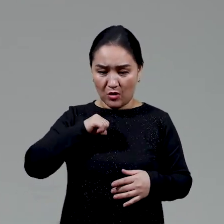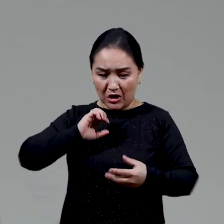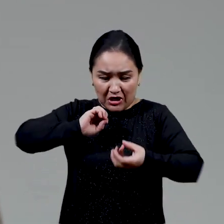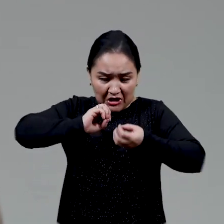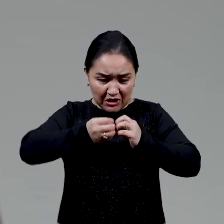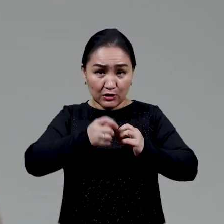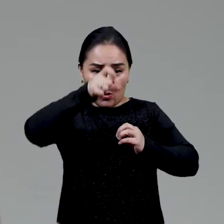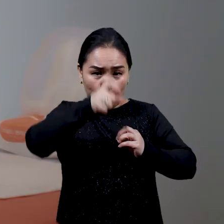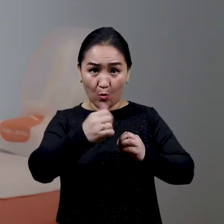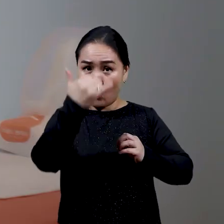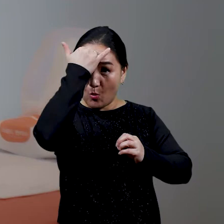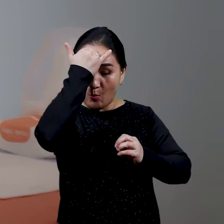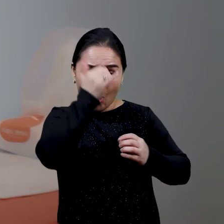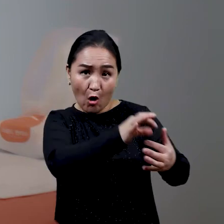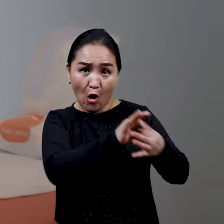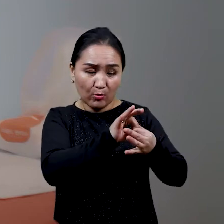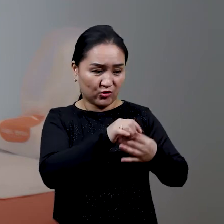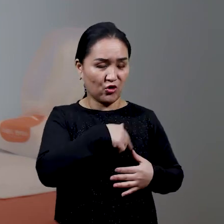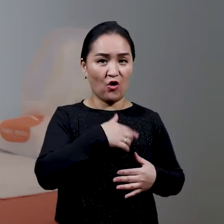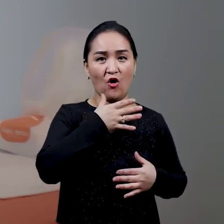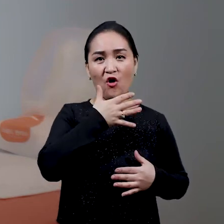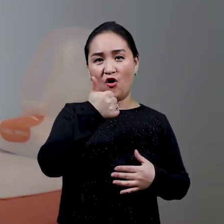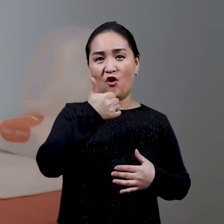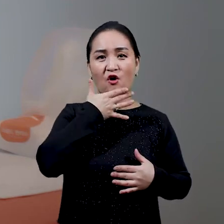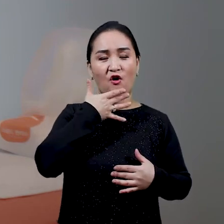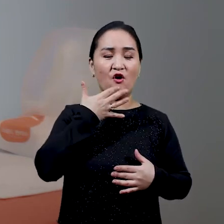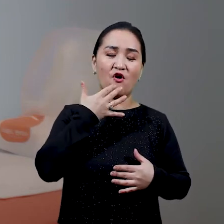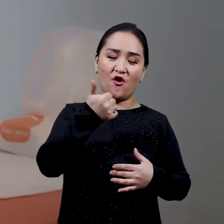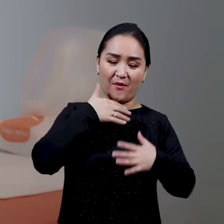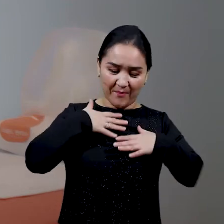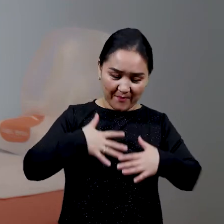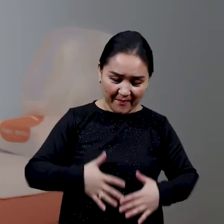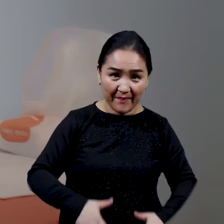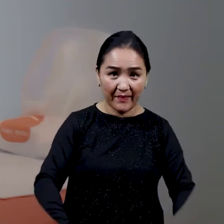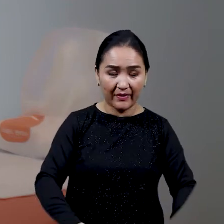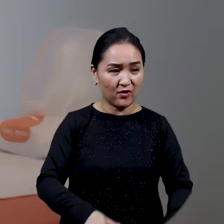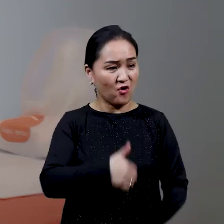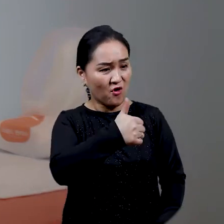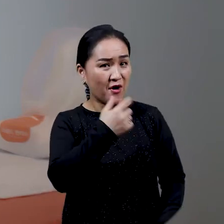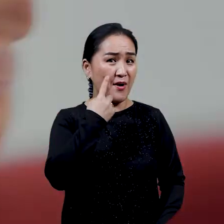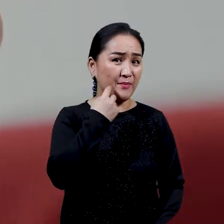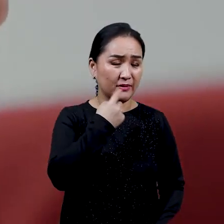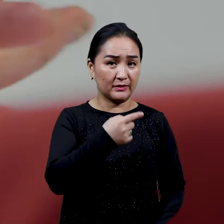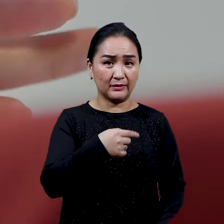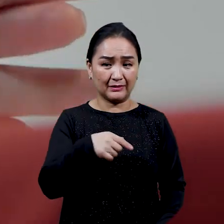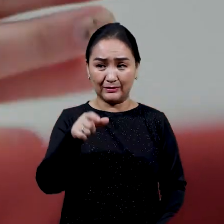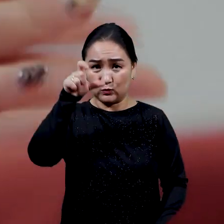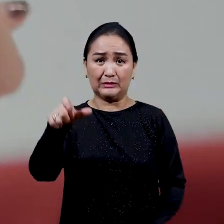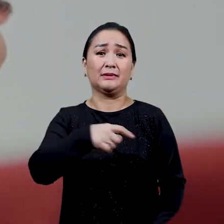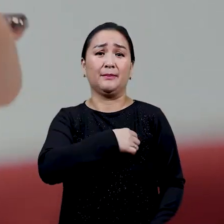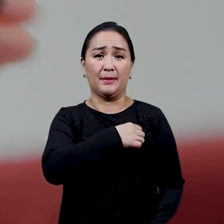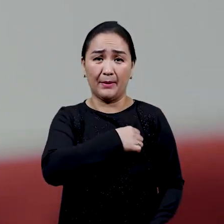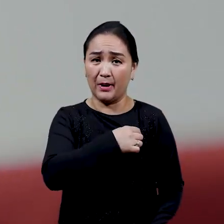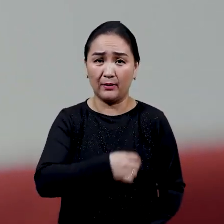хүний ухамсартай холбоотой болохоос шүү тэр хүн тэг гоё баглаж өмсдөө гоё сайхан юм ихтэй байна уу? Тэр ямар ч хамаа